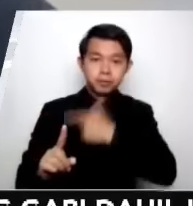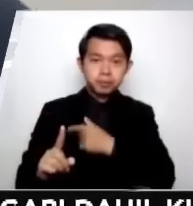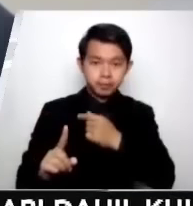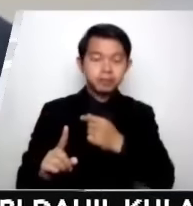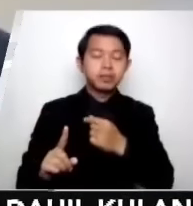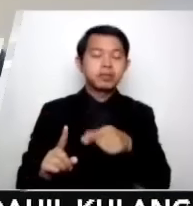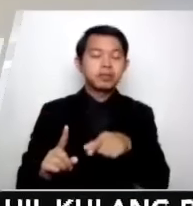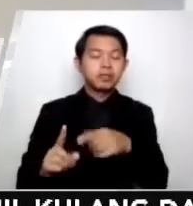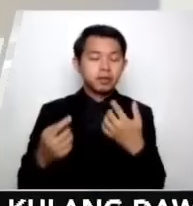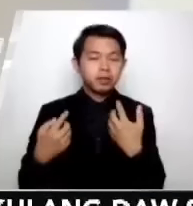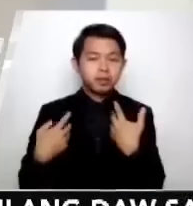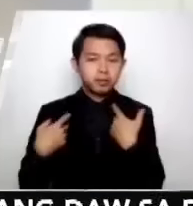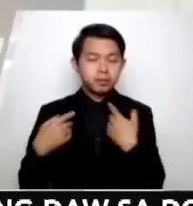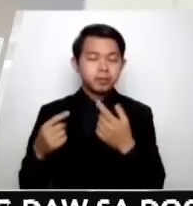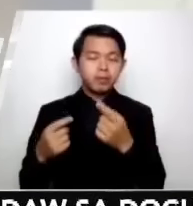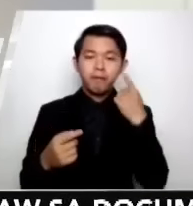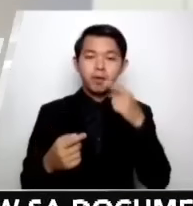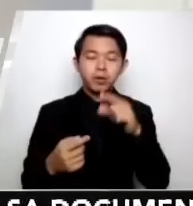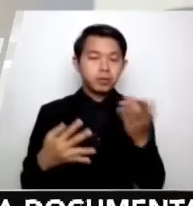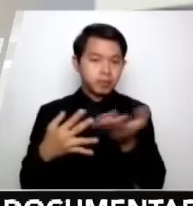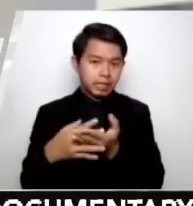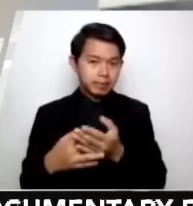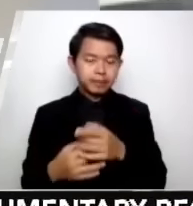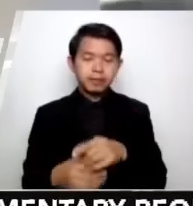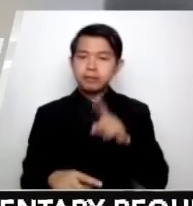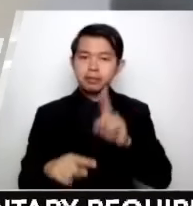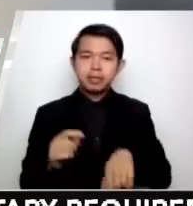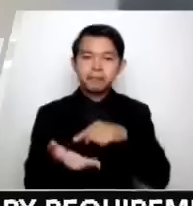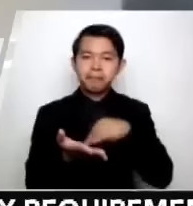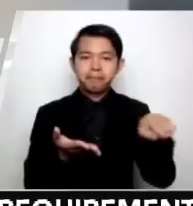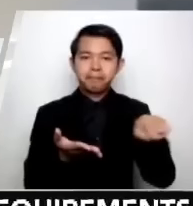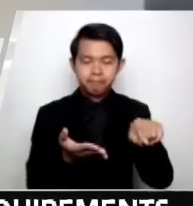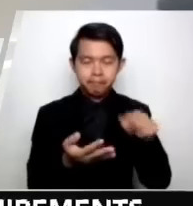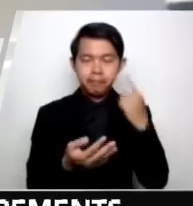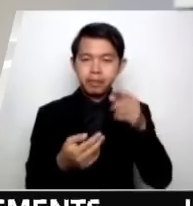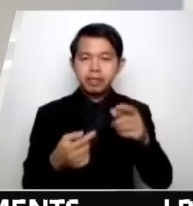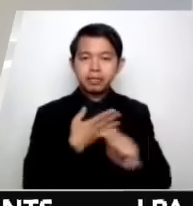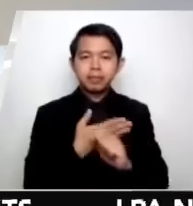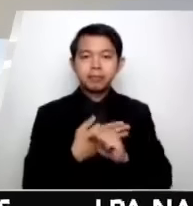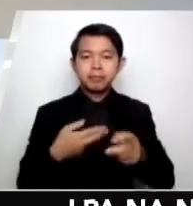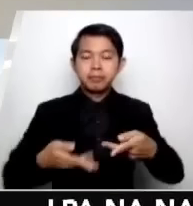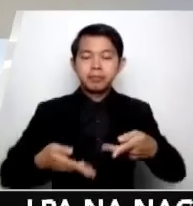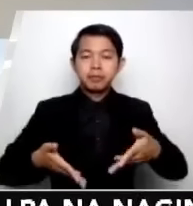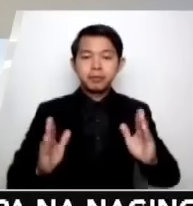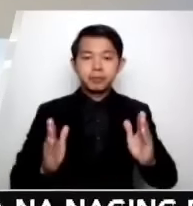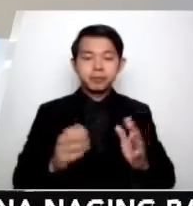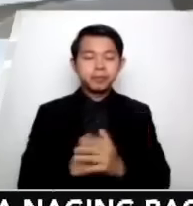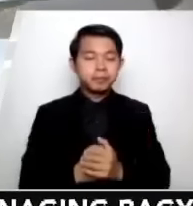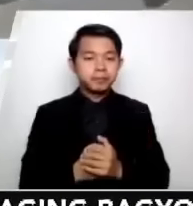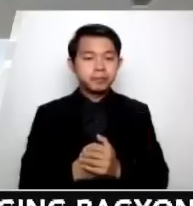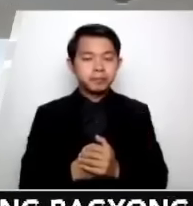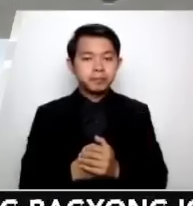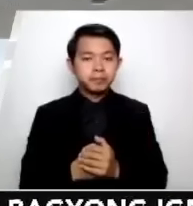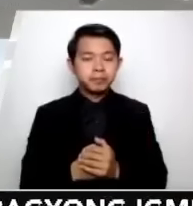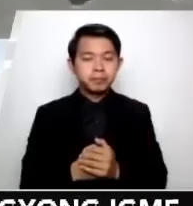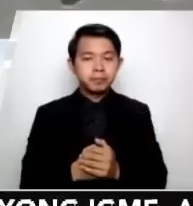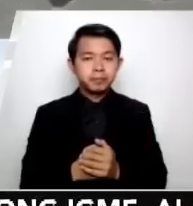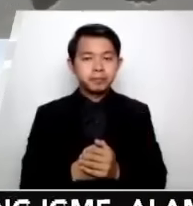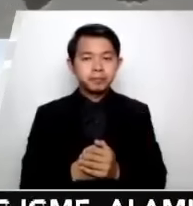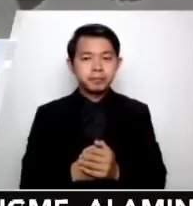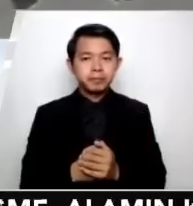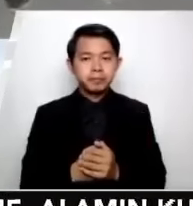Magfa-file po kayo ng petition to post bail doon sa human qualified human trafficking. Petition for bail. Opo. Pag nag-file ka na